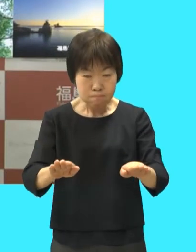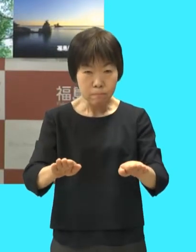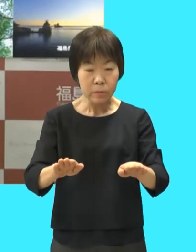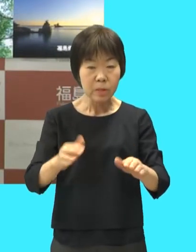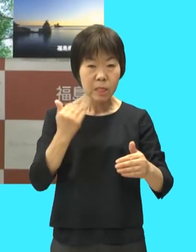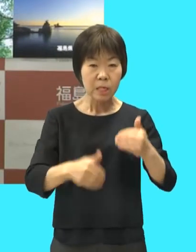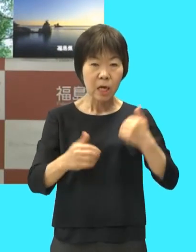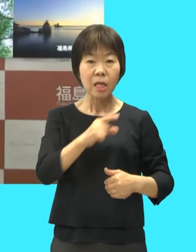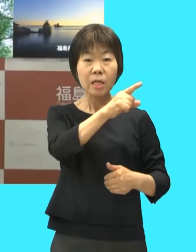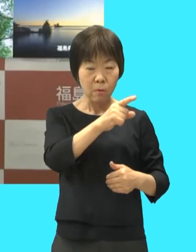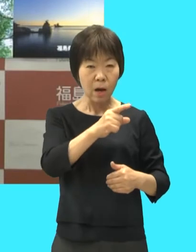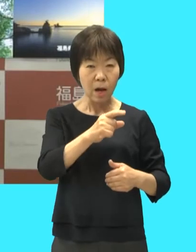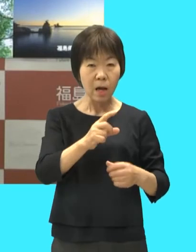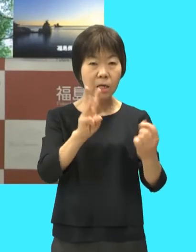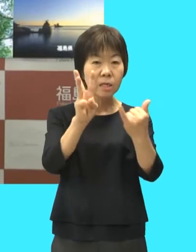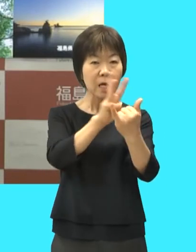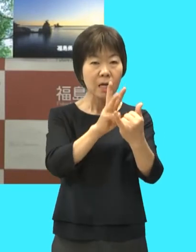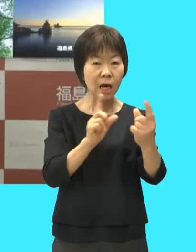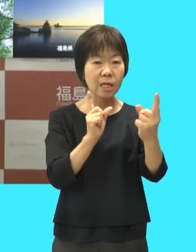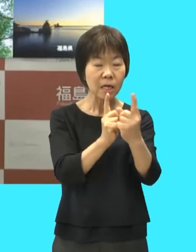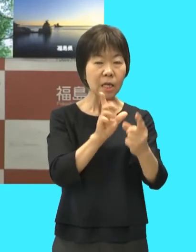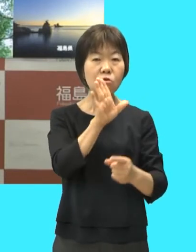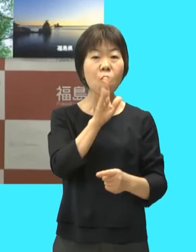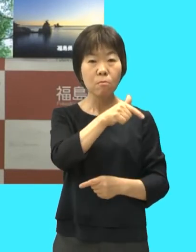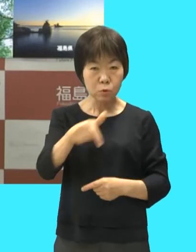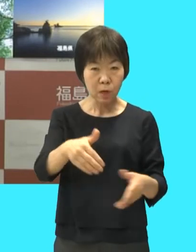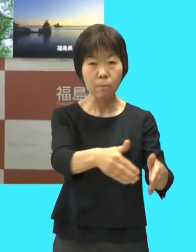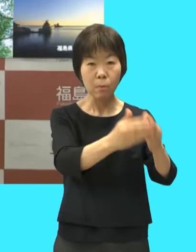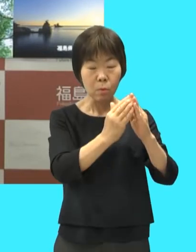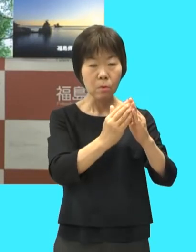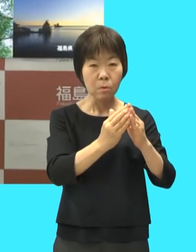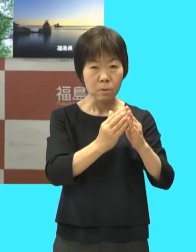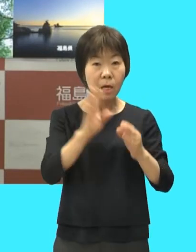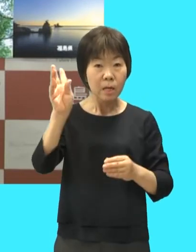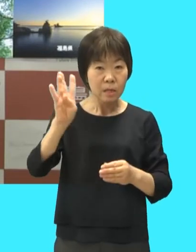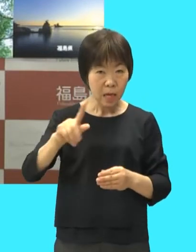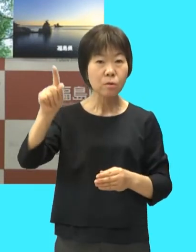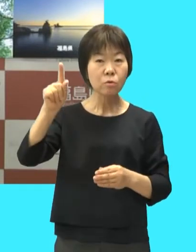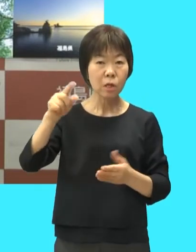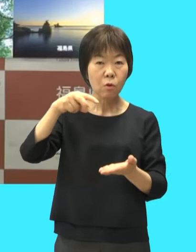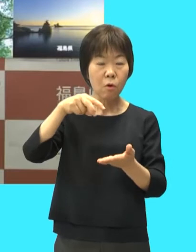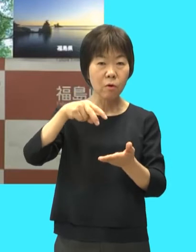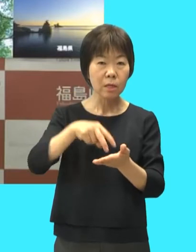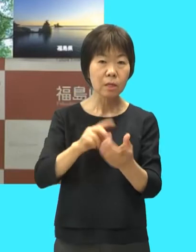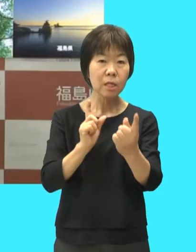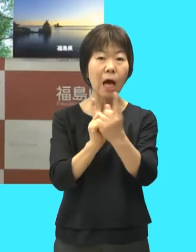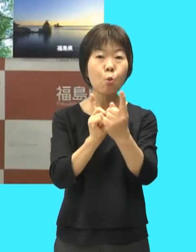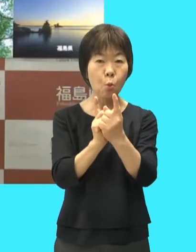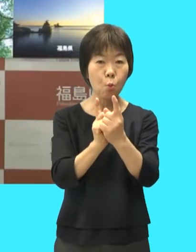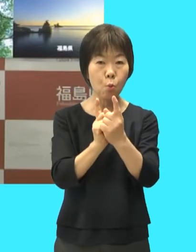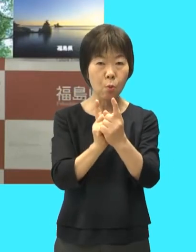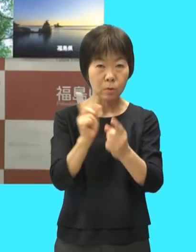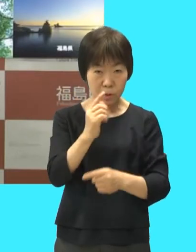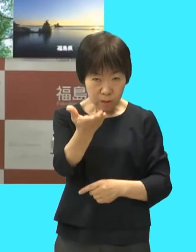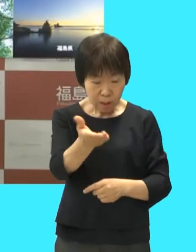方では再対本部ができました。これ県としてのですね、今後の対応というのはどういったことが考えられるでしょうか。